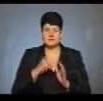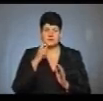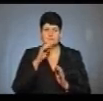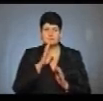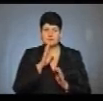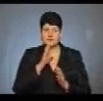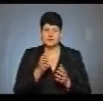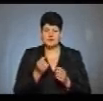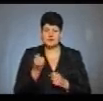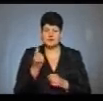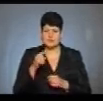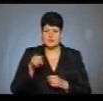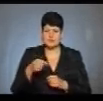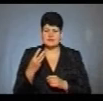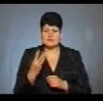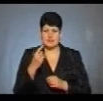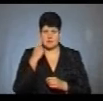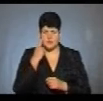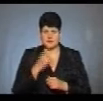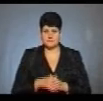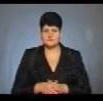за цю вправу 11,3 бала.